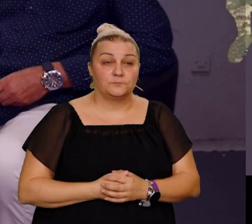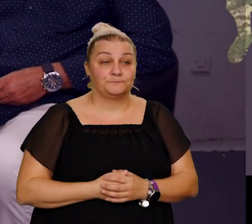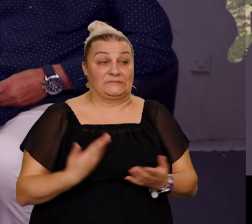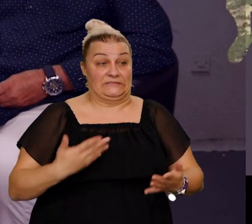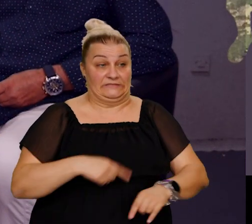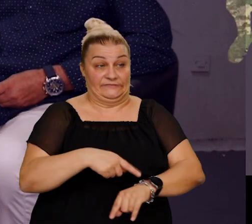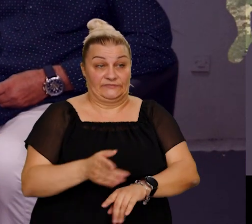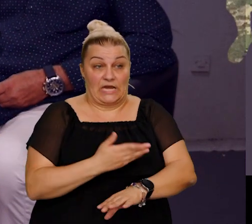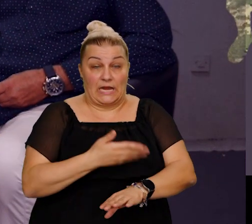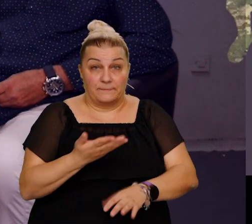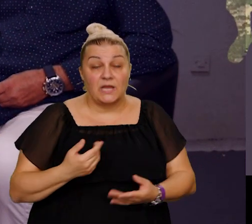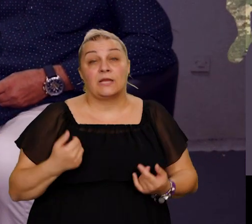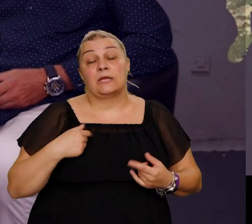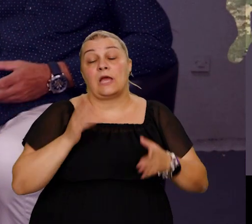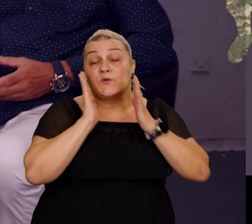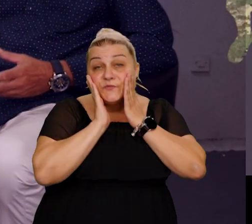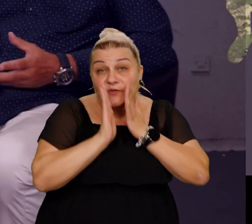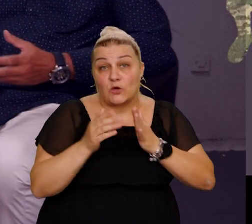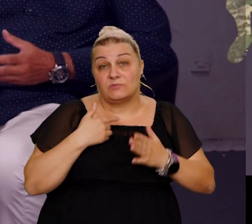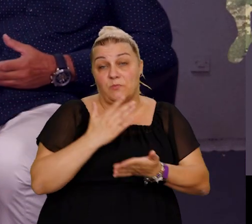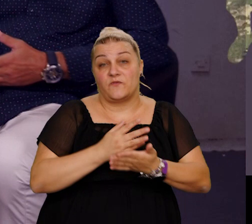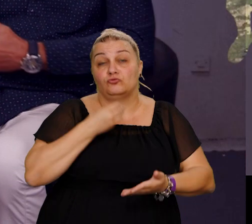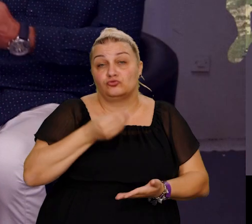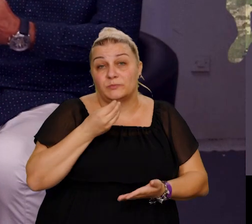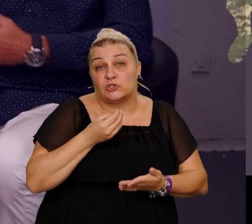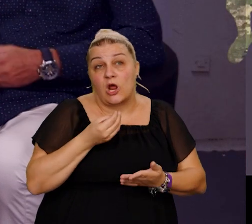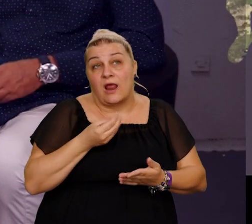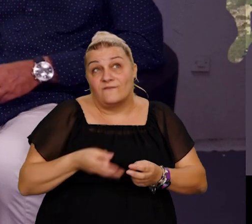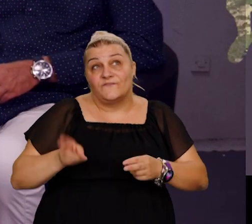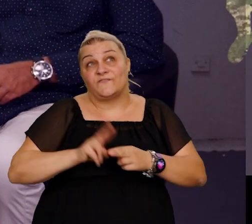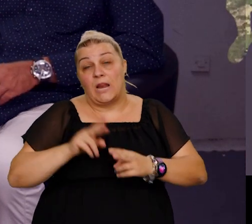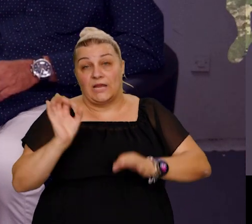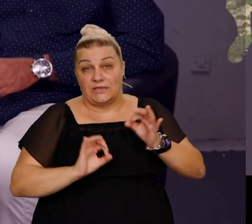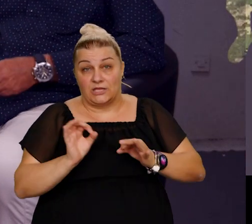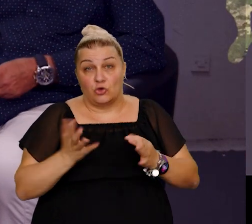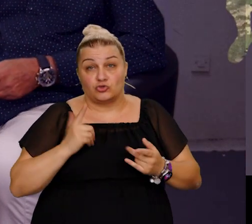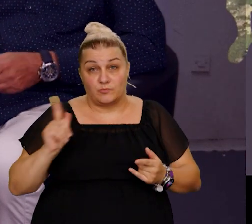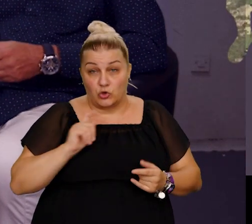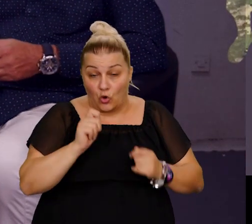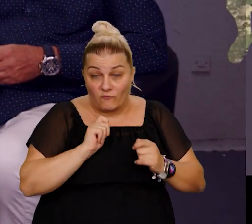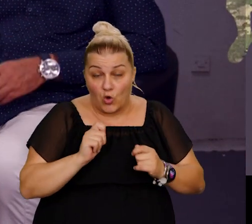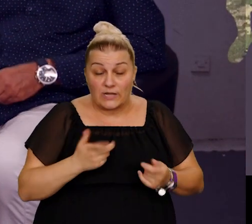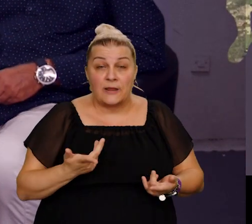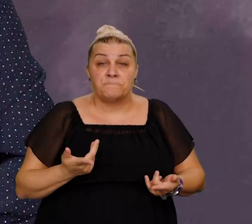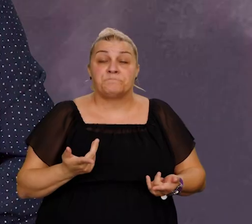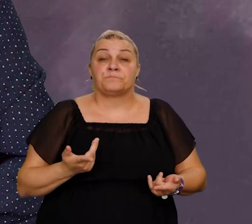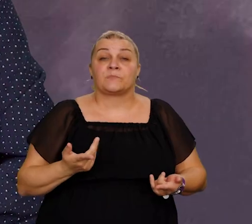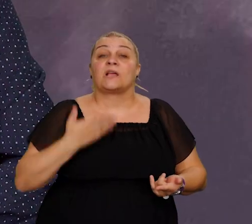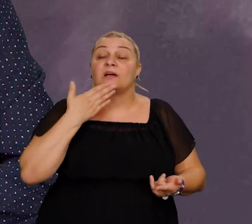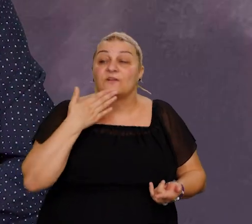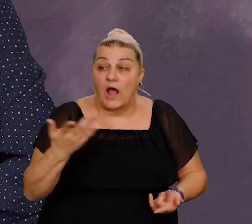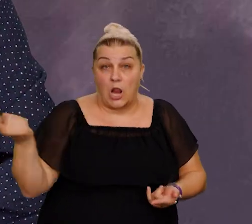bolje. Evo, pobjegla nam emisija. Vjerujem da smo ispričali barem veliki dio onoga što smo se dogovorili. Hvala vam